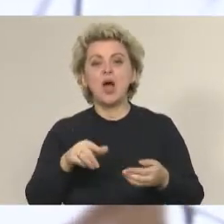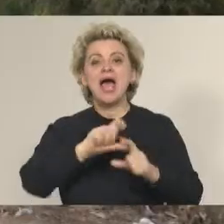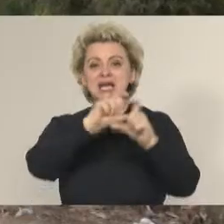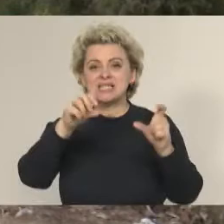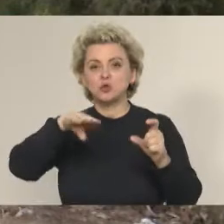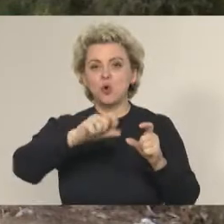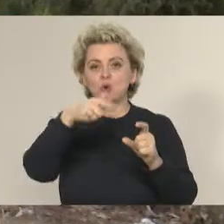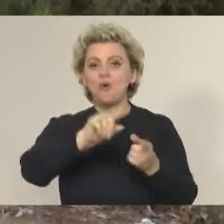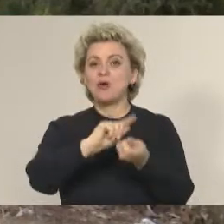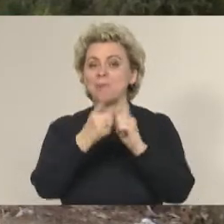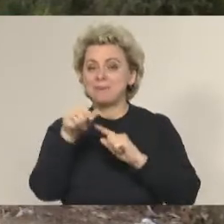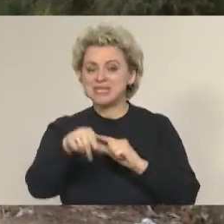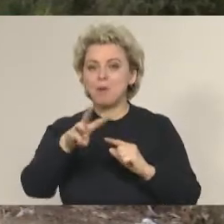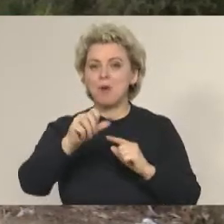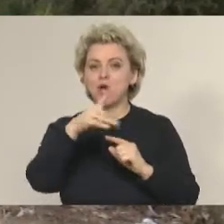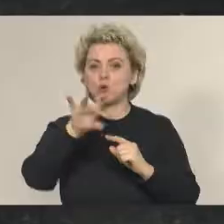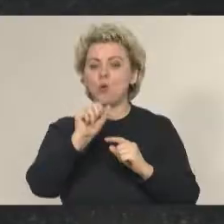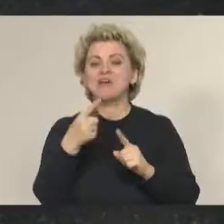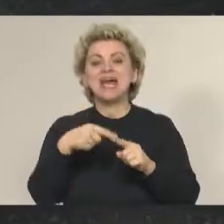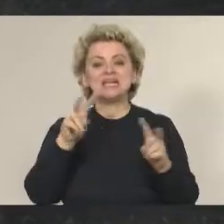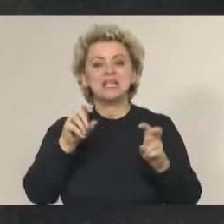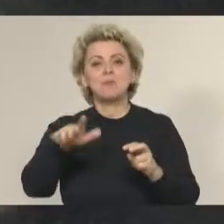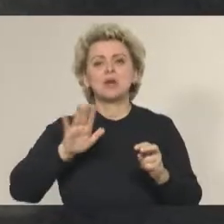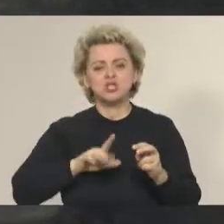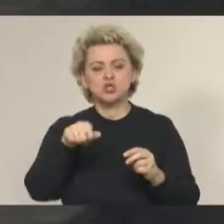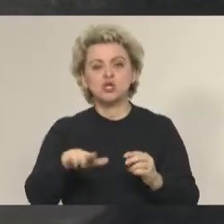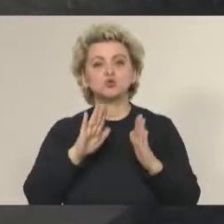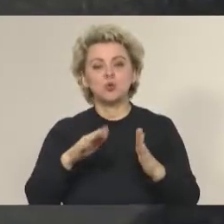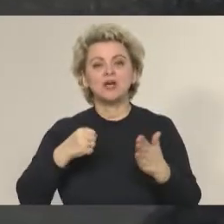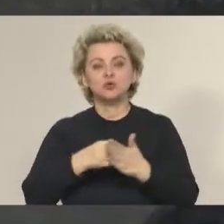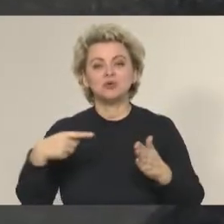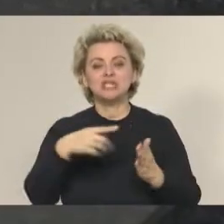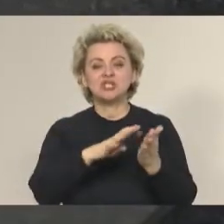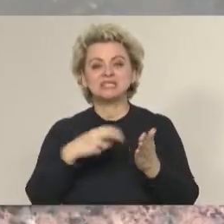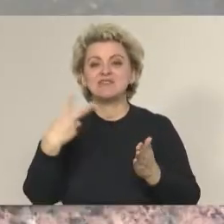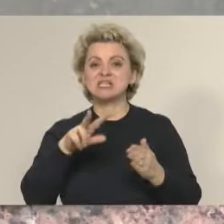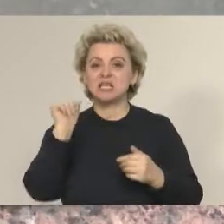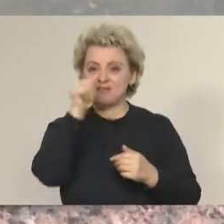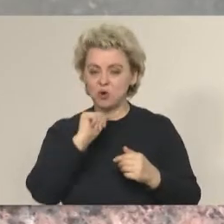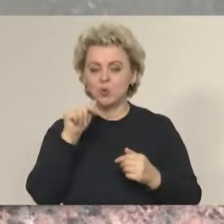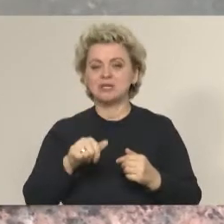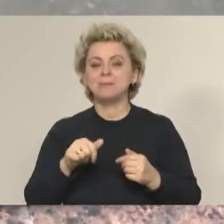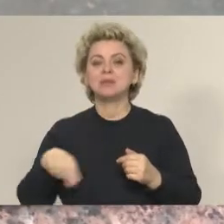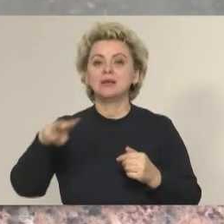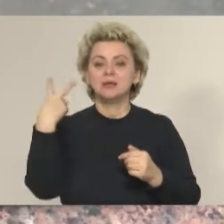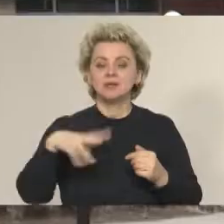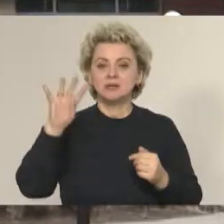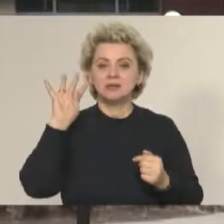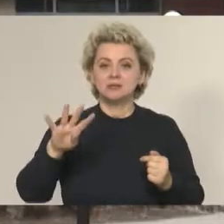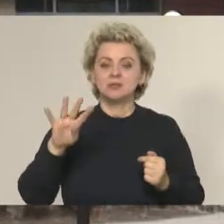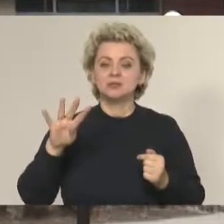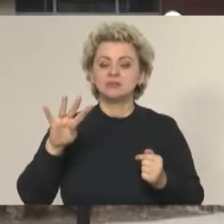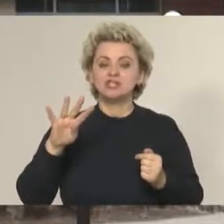станцию Торговую переименовали в Марков. Но это название продержалось только до 1920 года. Виктория Щетинина,